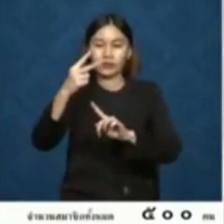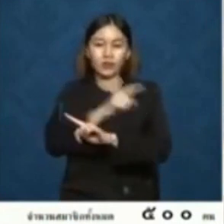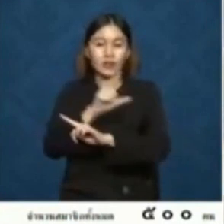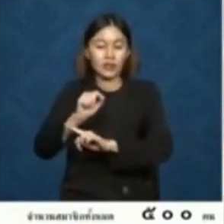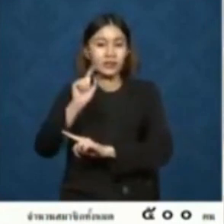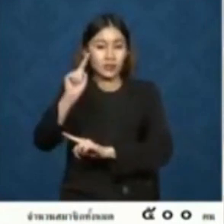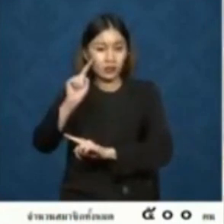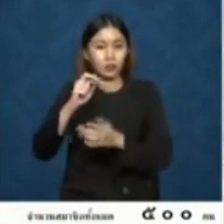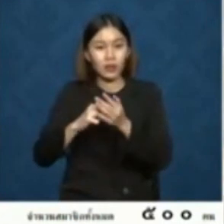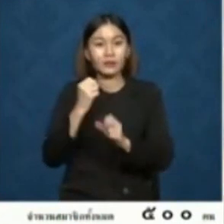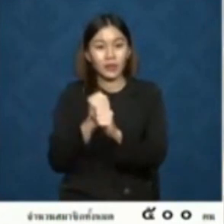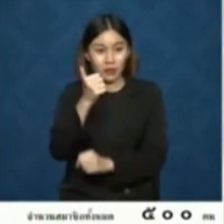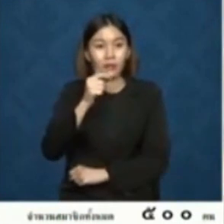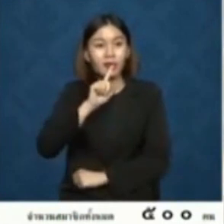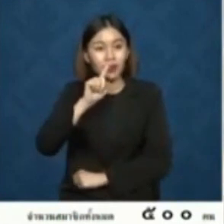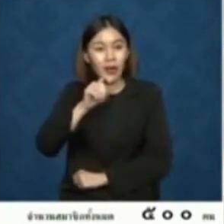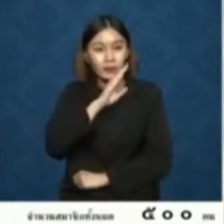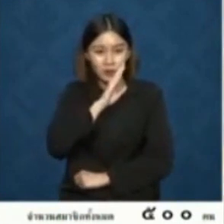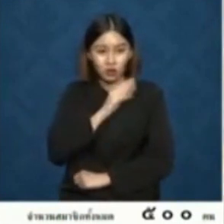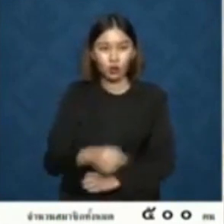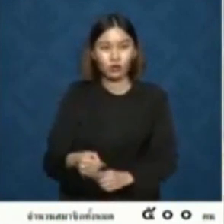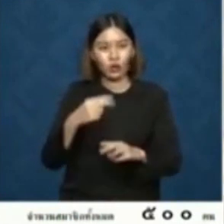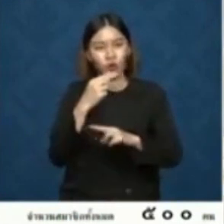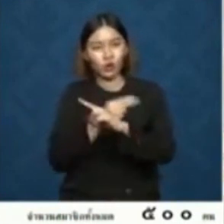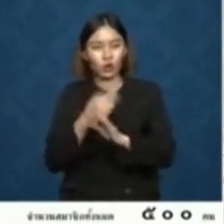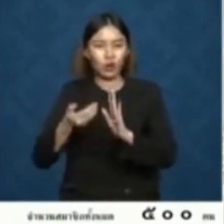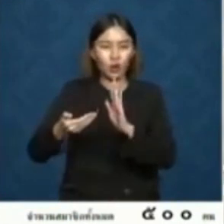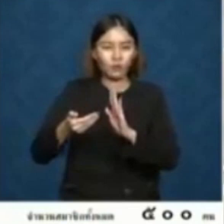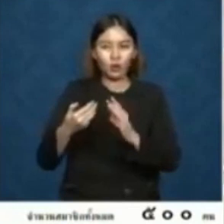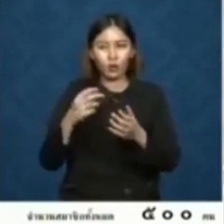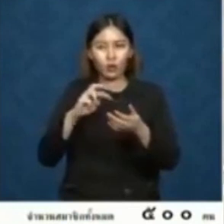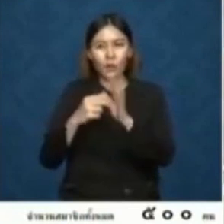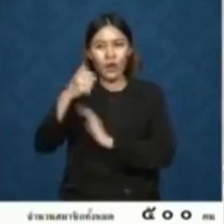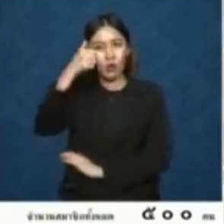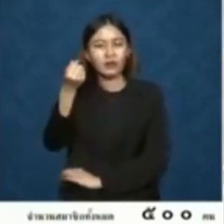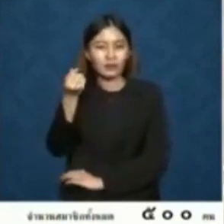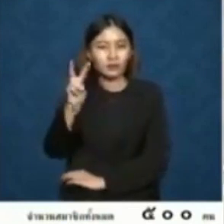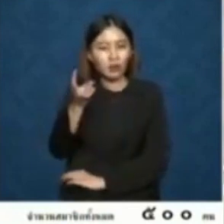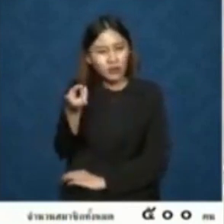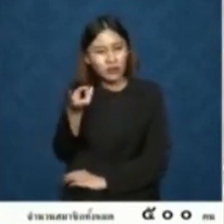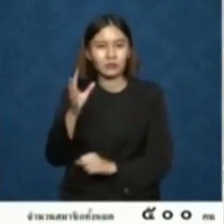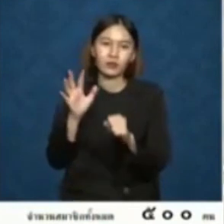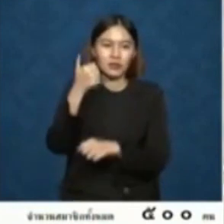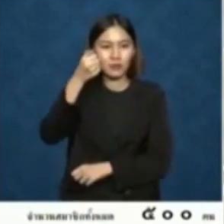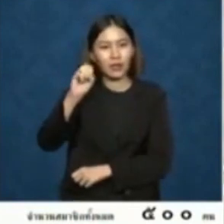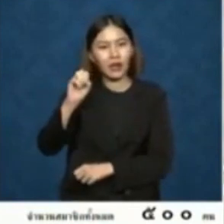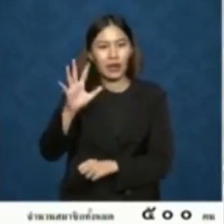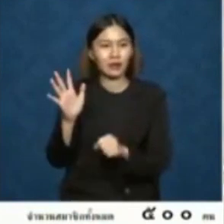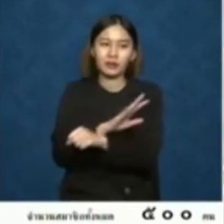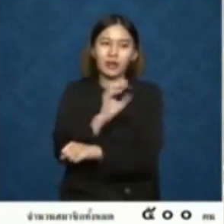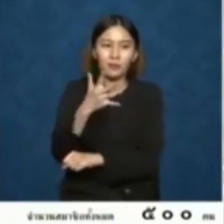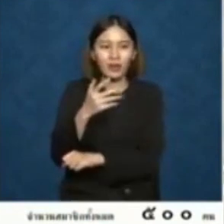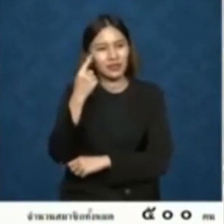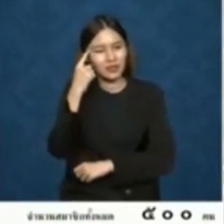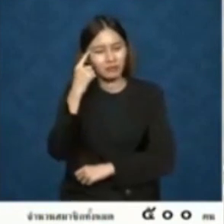มภาพันธ์เนี่ยพอจะได้ไหมครับถ้าบวกลบคูณหารเร็วๆก็12คืนนิดๆครับท่านประธานอาจจะไม่เต็ม15วันก็บวกลบ